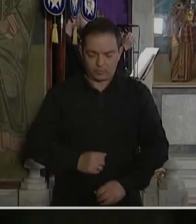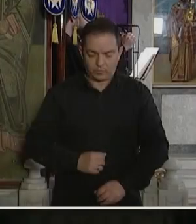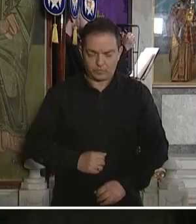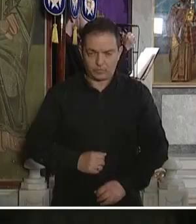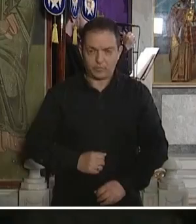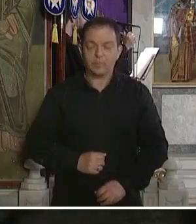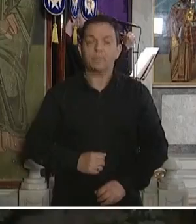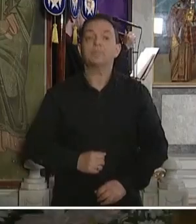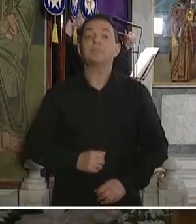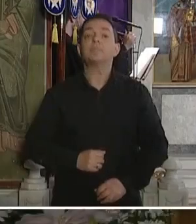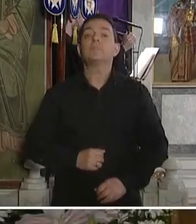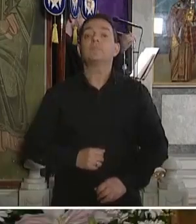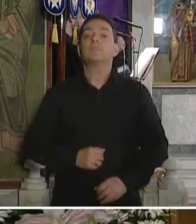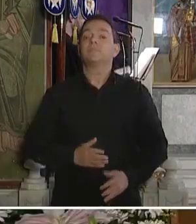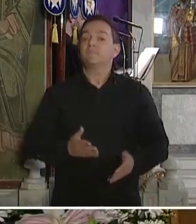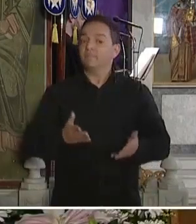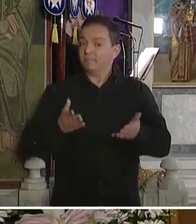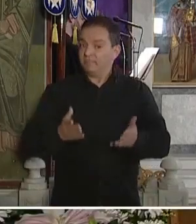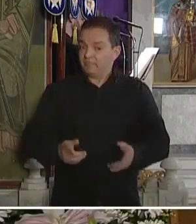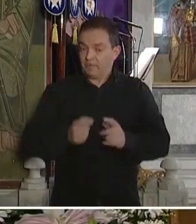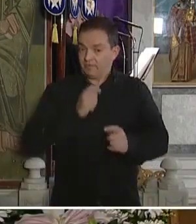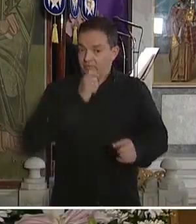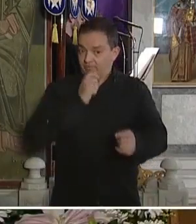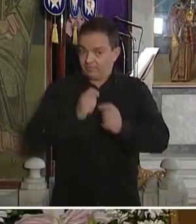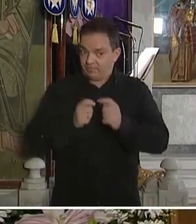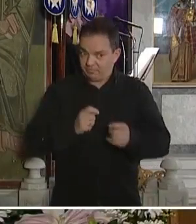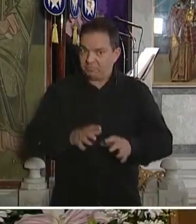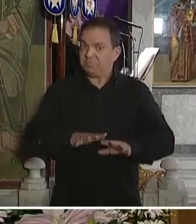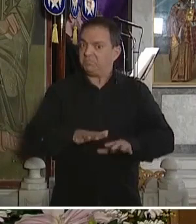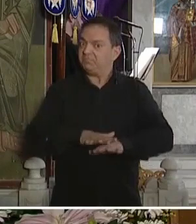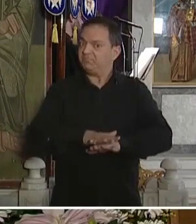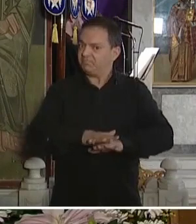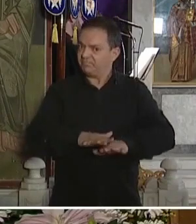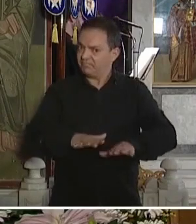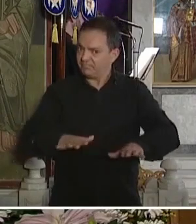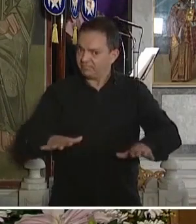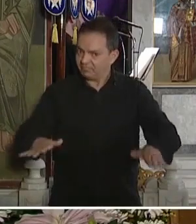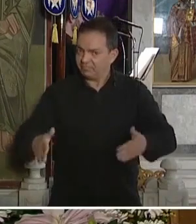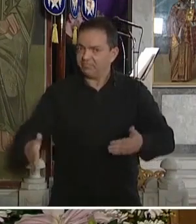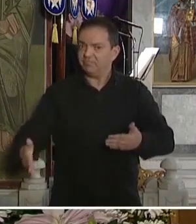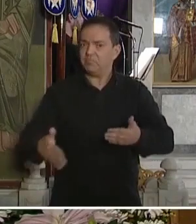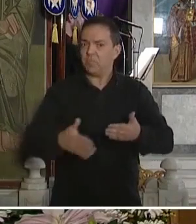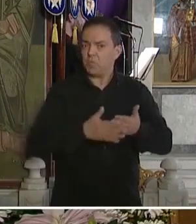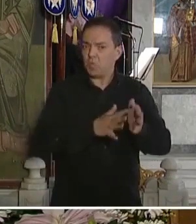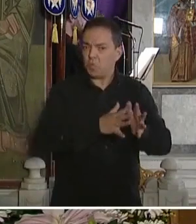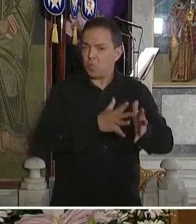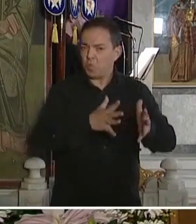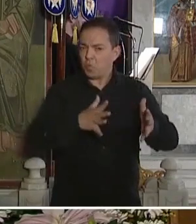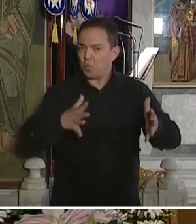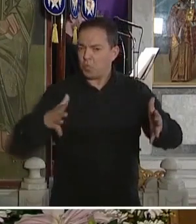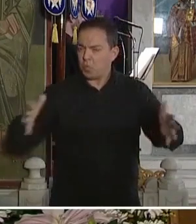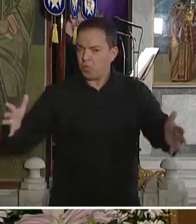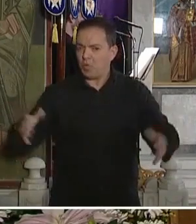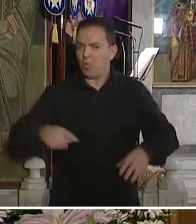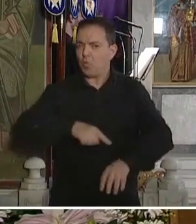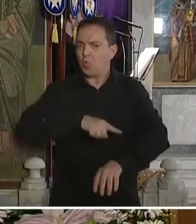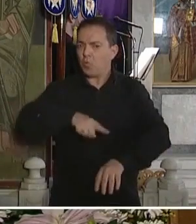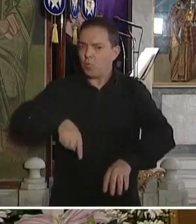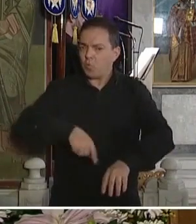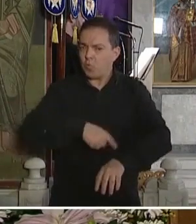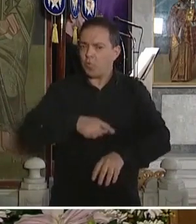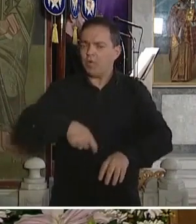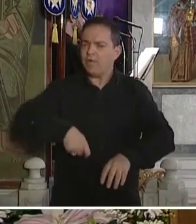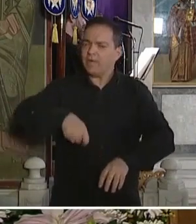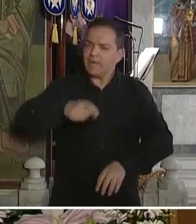Στο σημείο αυτό, αγαπητοί μου αδερφοί, σχεδόν ολοκληρώνεται η μακροσκελής, μεν,